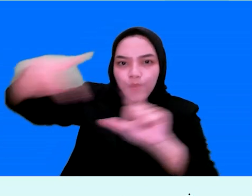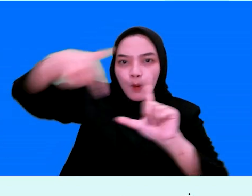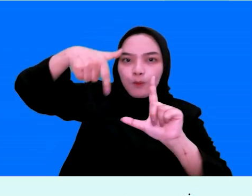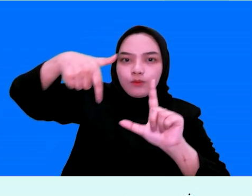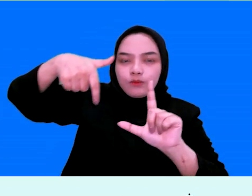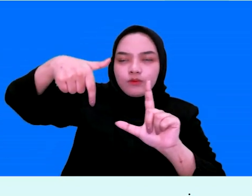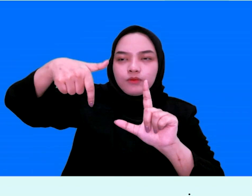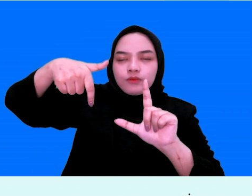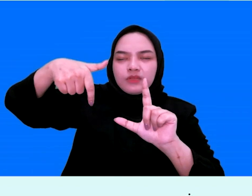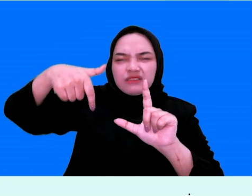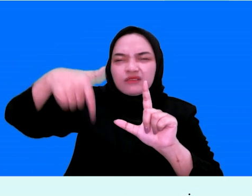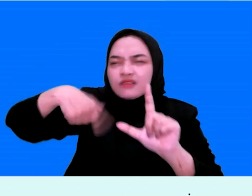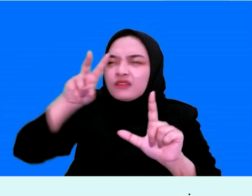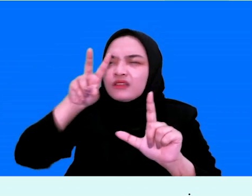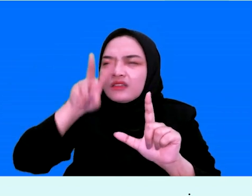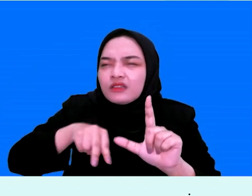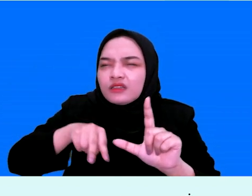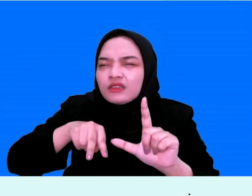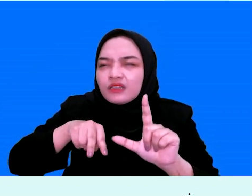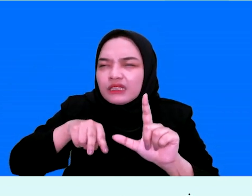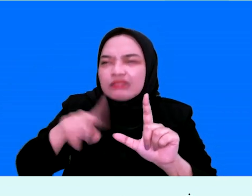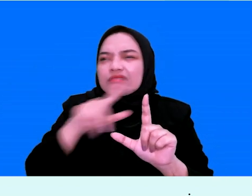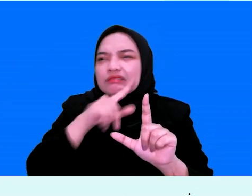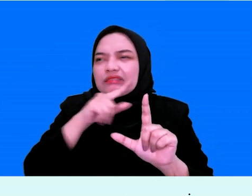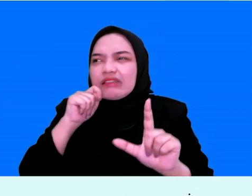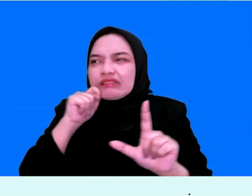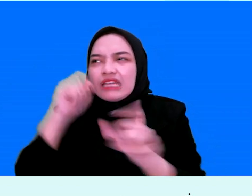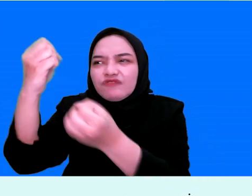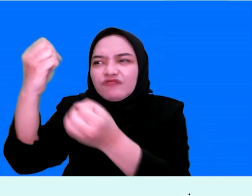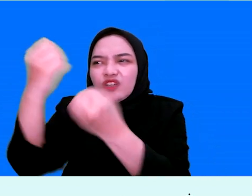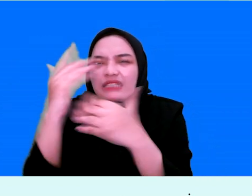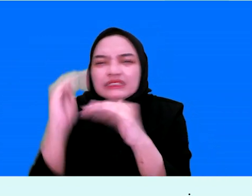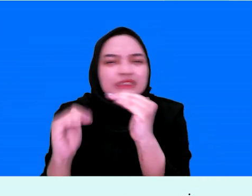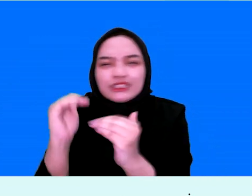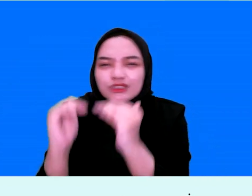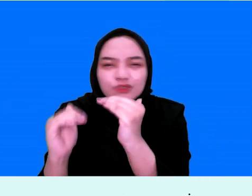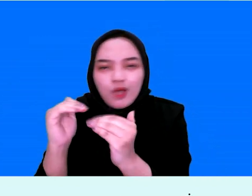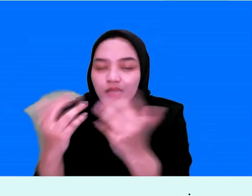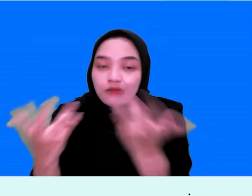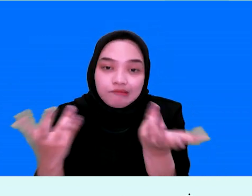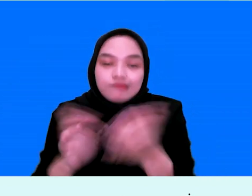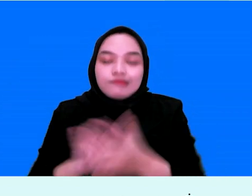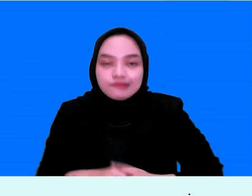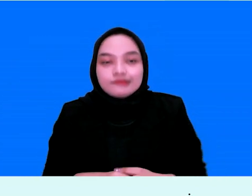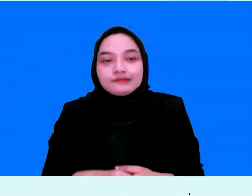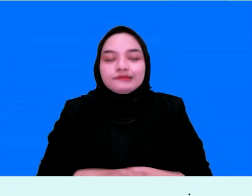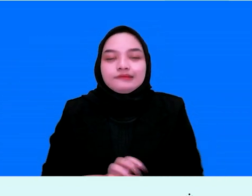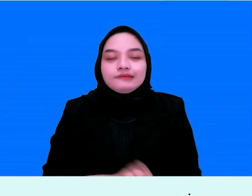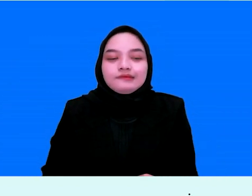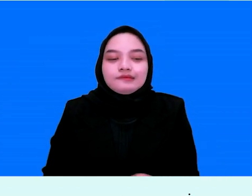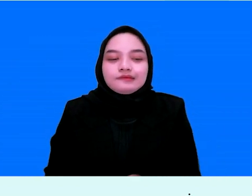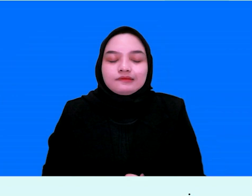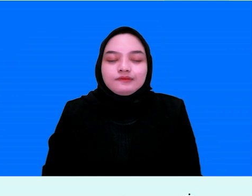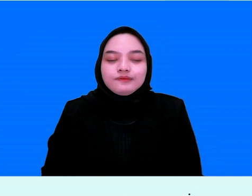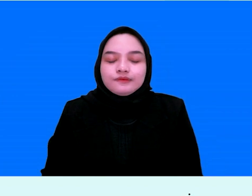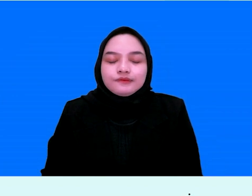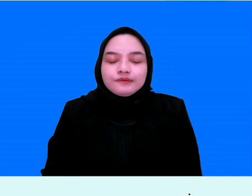yang ditampilkan itu sendiri tidak kurang sesuai dengan apa yang sebenarnya terjadi.